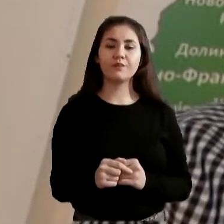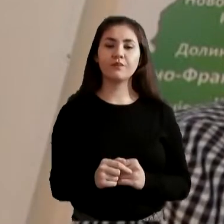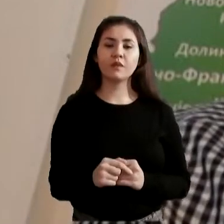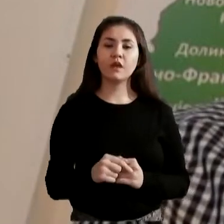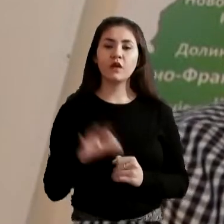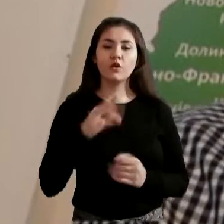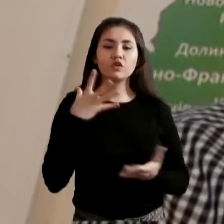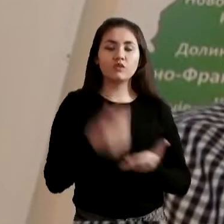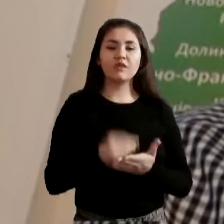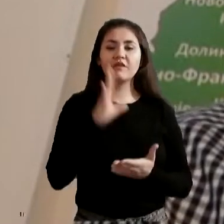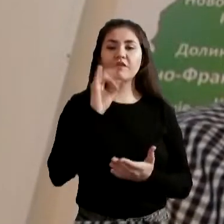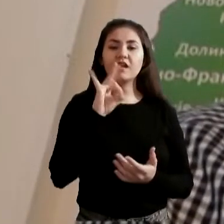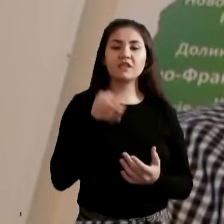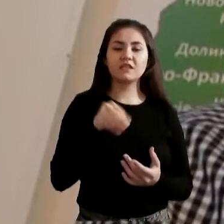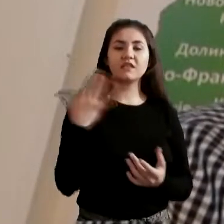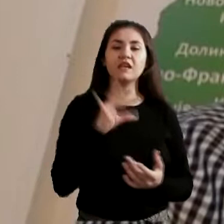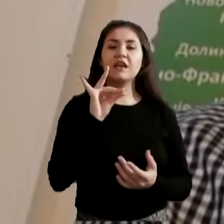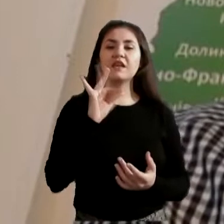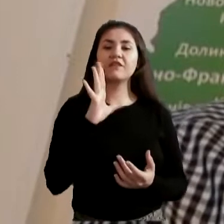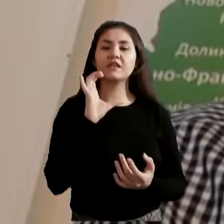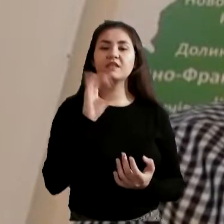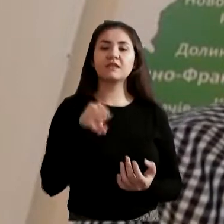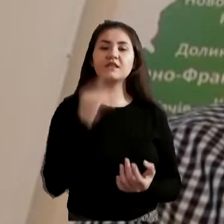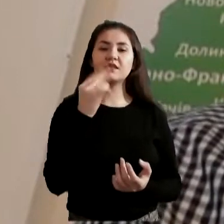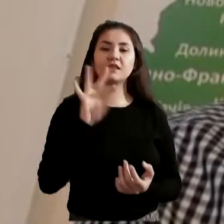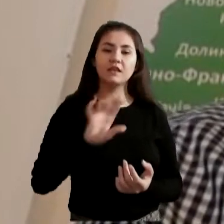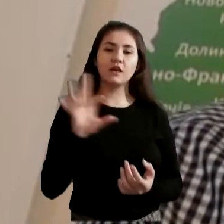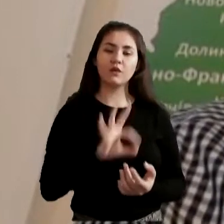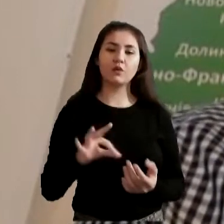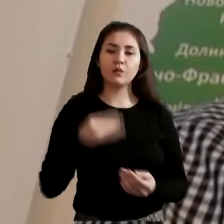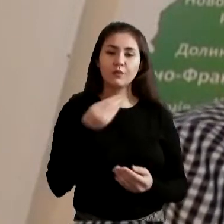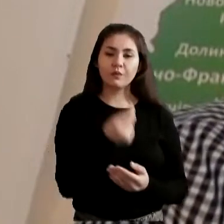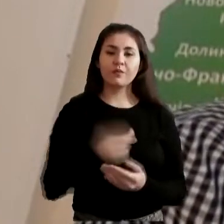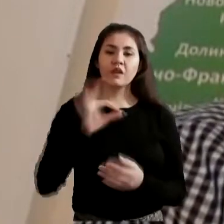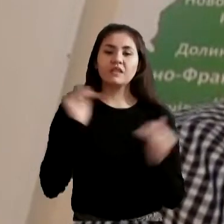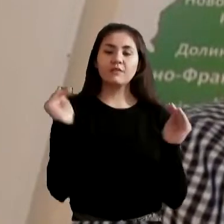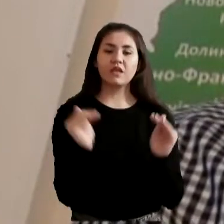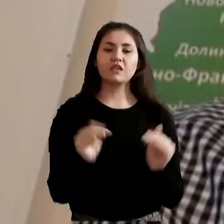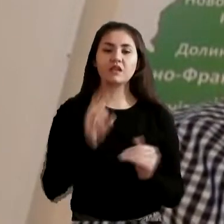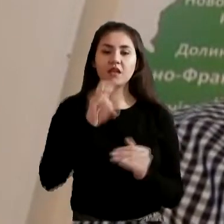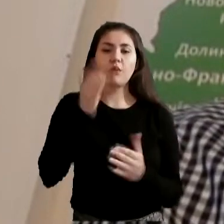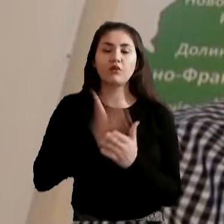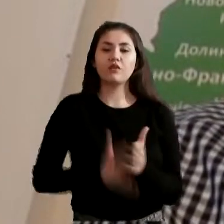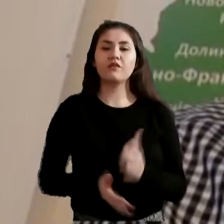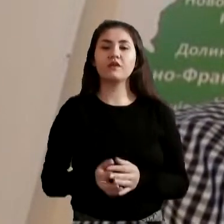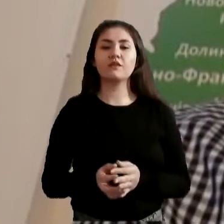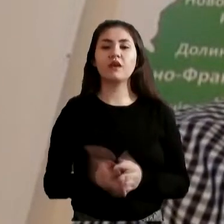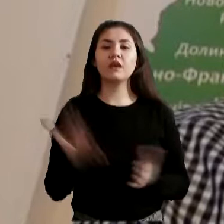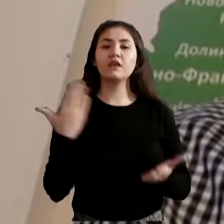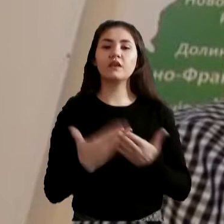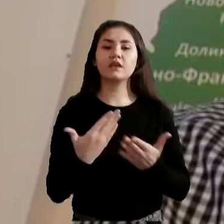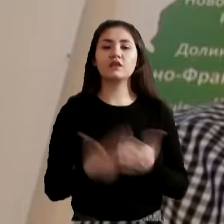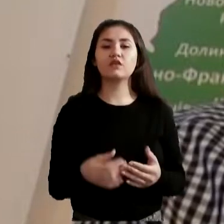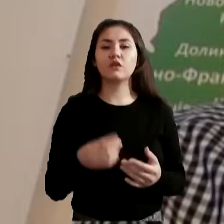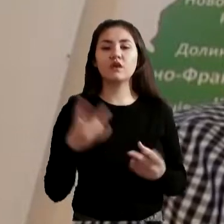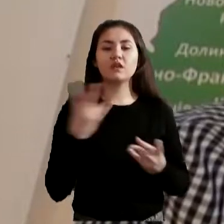собівартість або інвестиція в сонячну електростанцію, скажімо, зменшилася наполовину. Якщо 3 роки